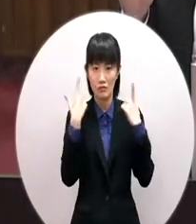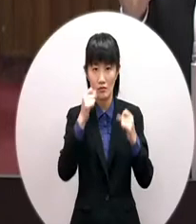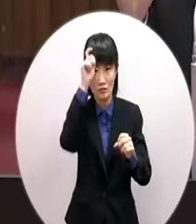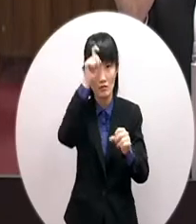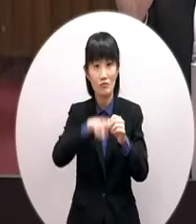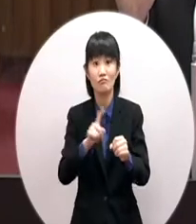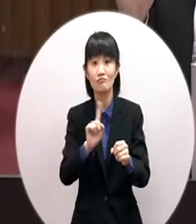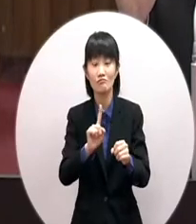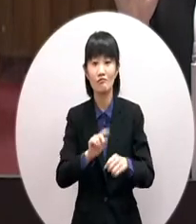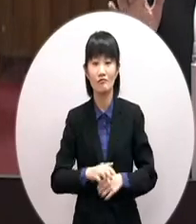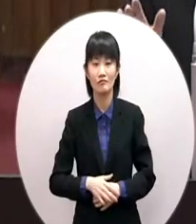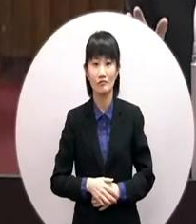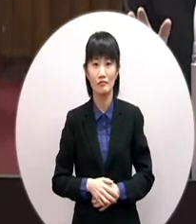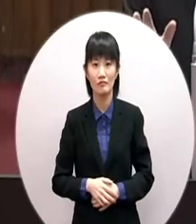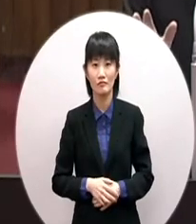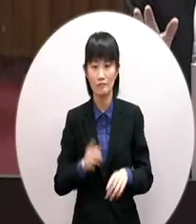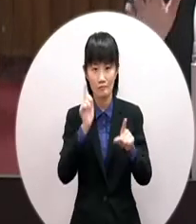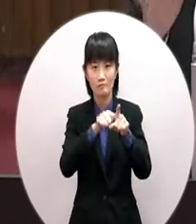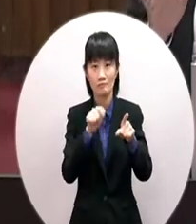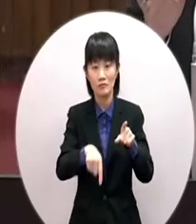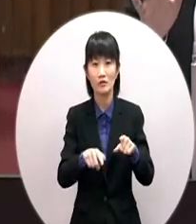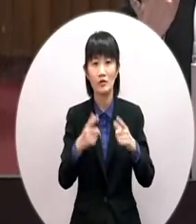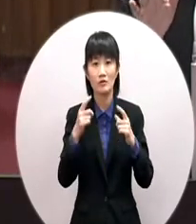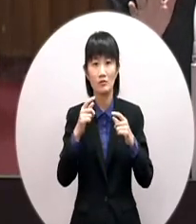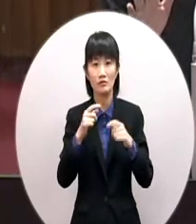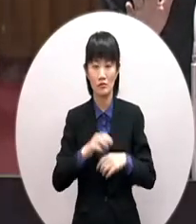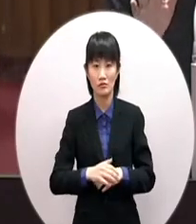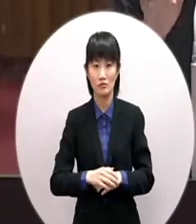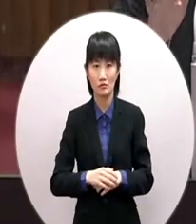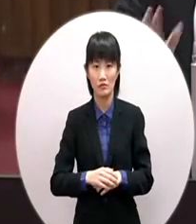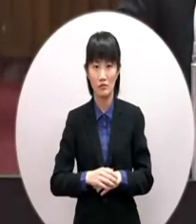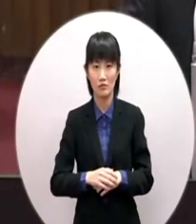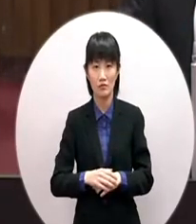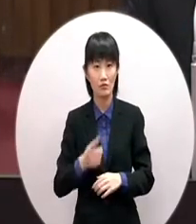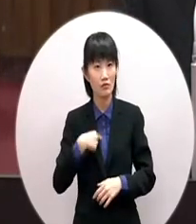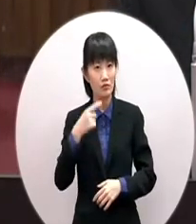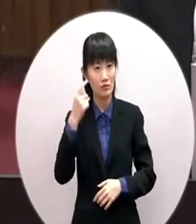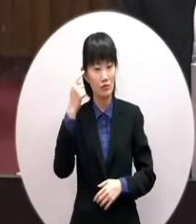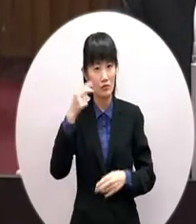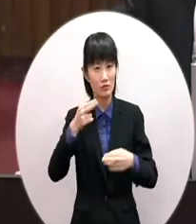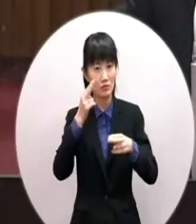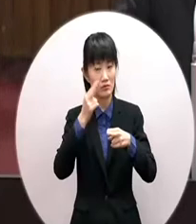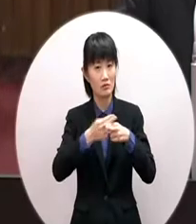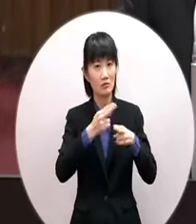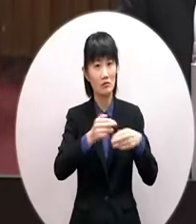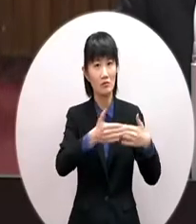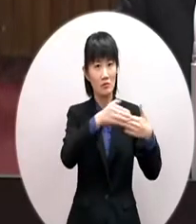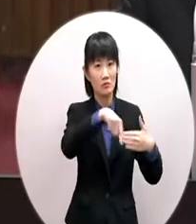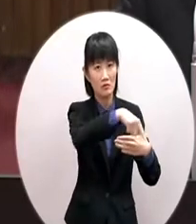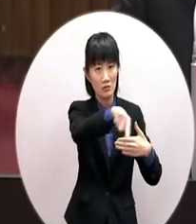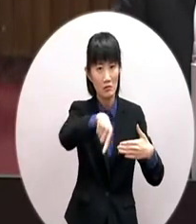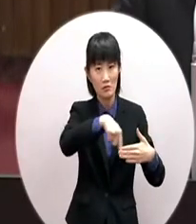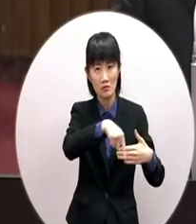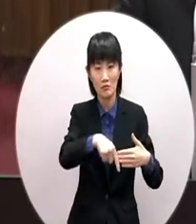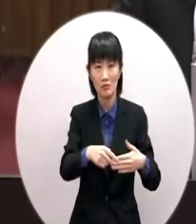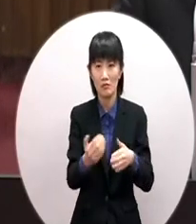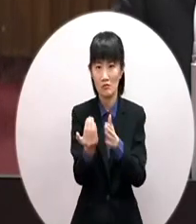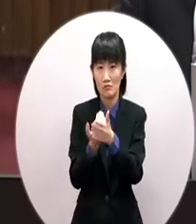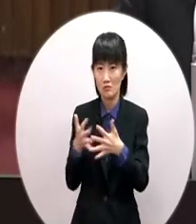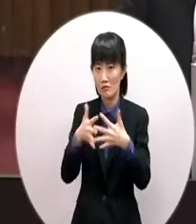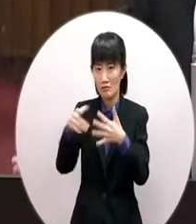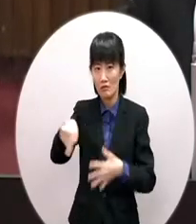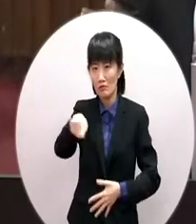个的地方了哈。那如果这也是为什么，就是说我相信中国一定及早掌握美国的态度